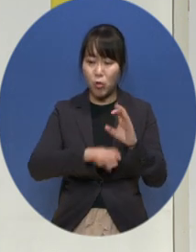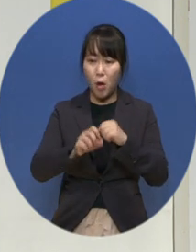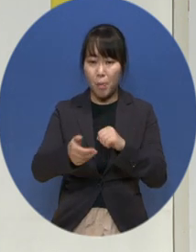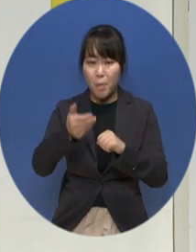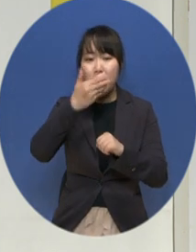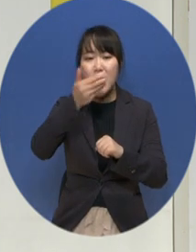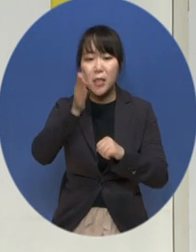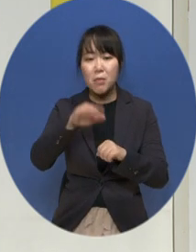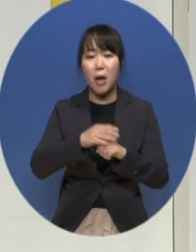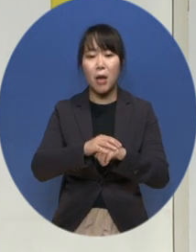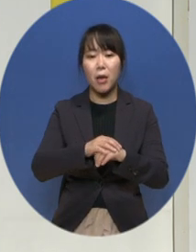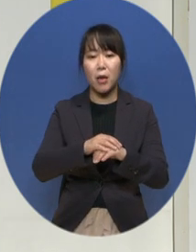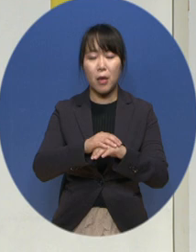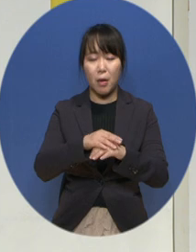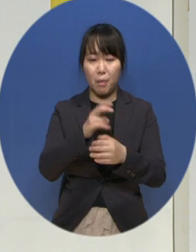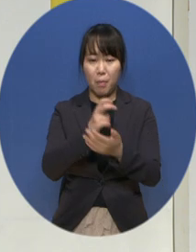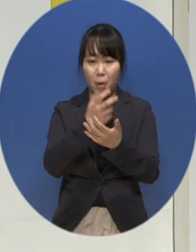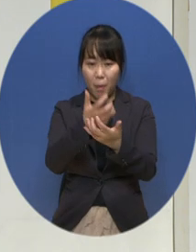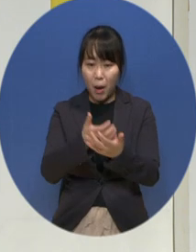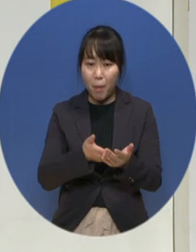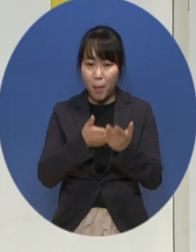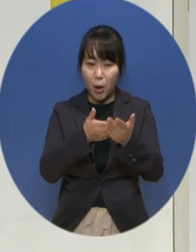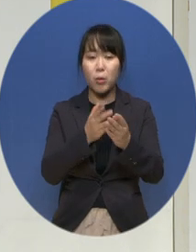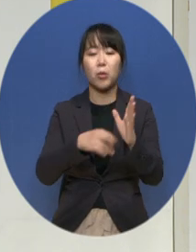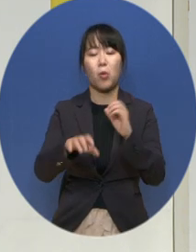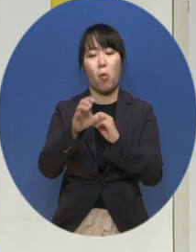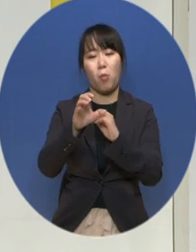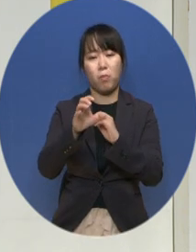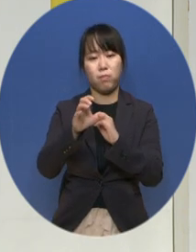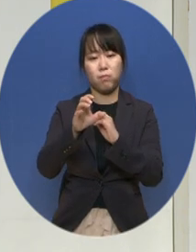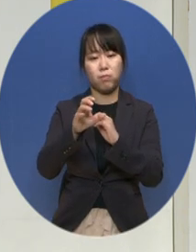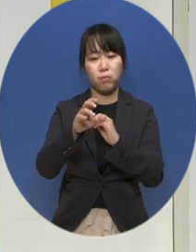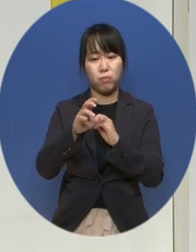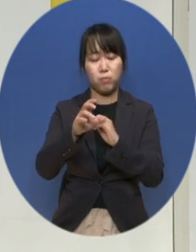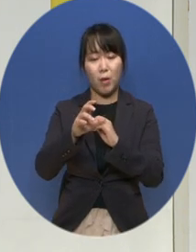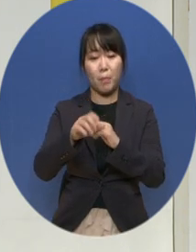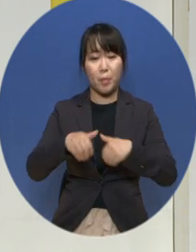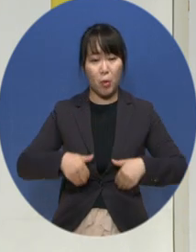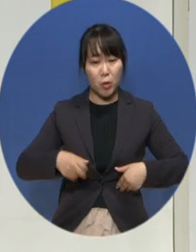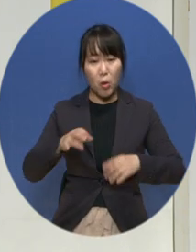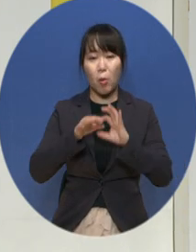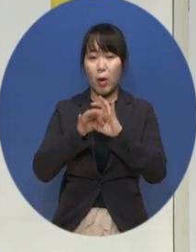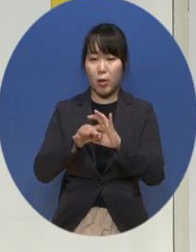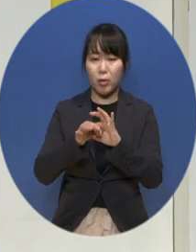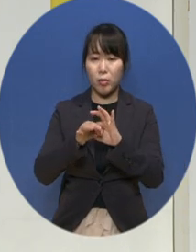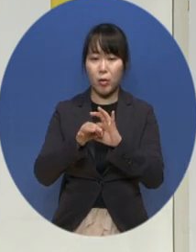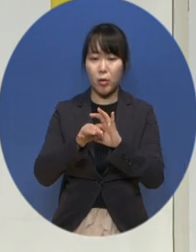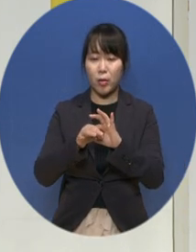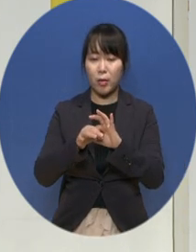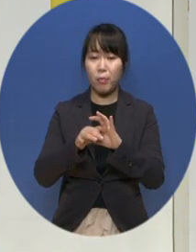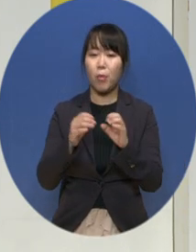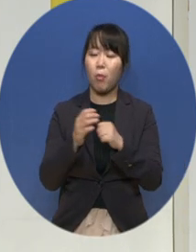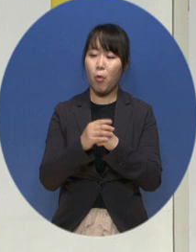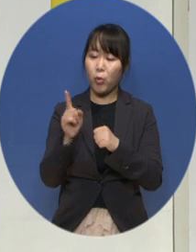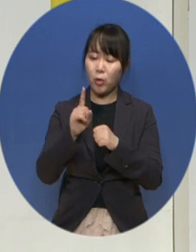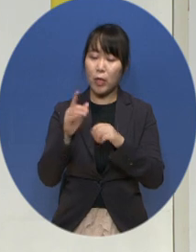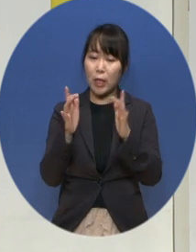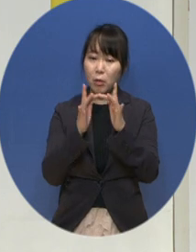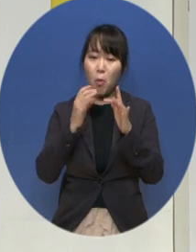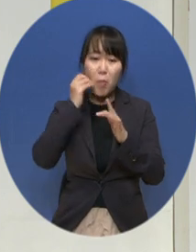입법적 으로도 높여야 되겠다 그리고 이제 이런 것과 관련해서 이 계시 포털 사이트나